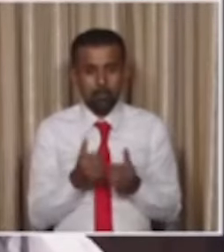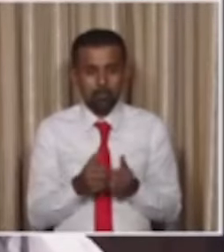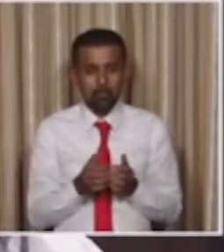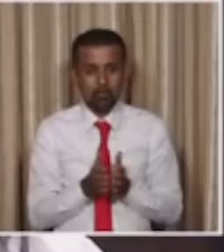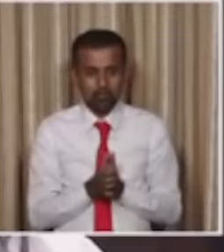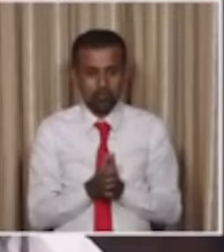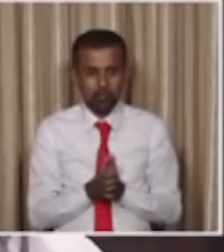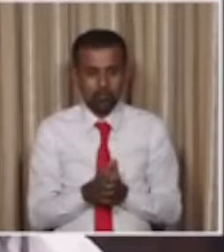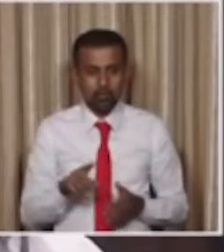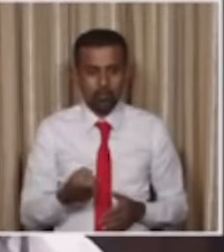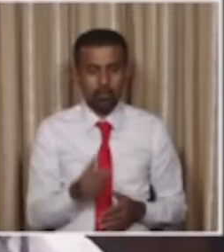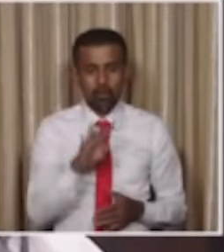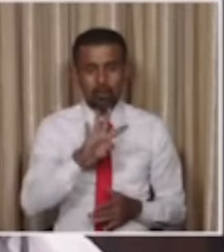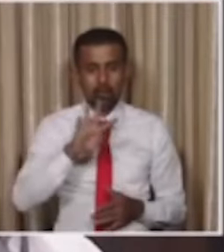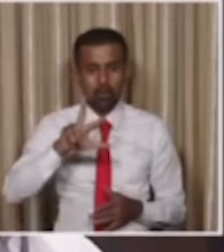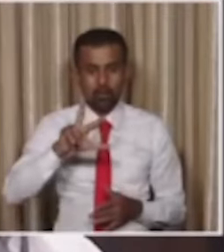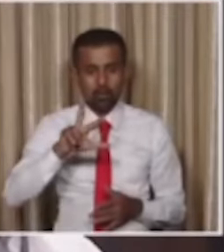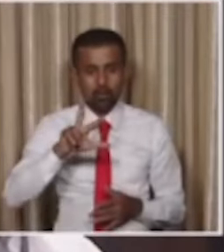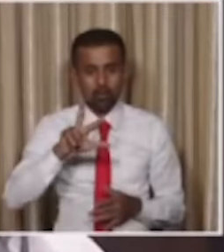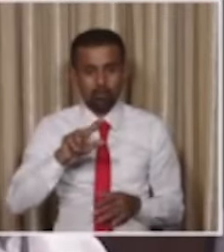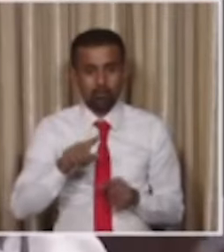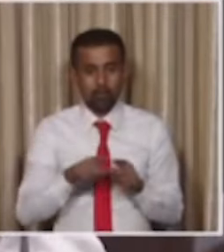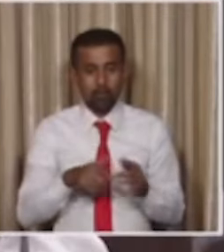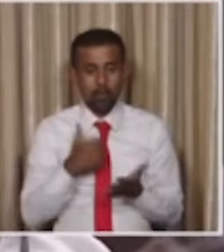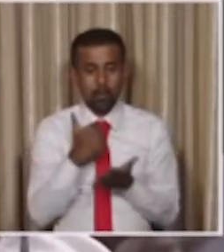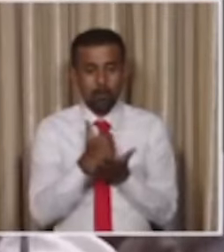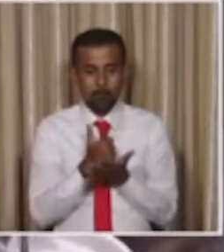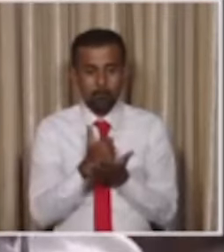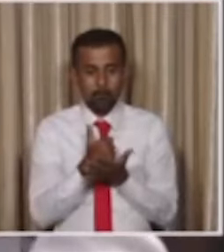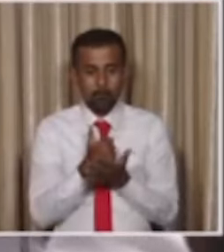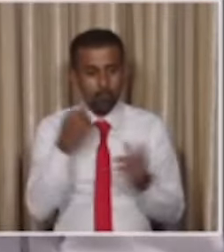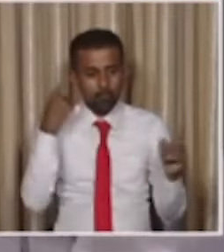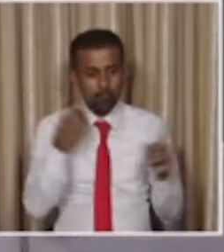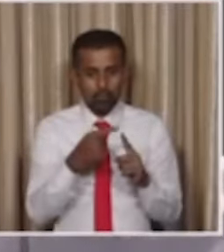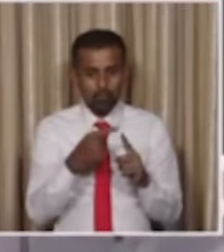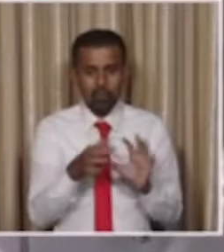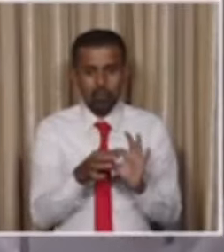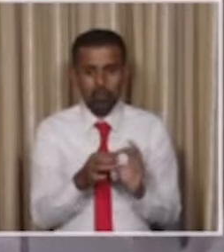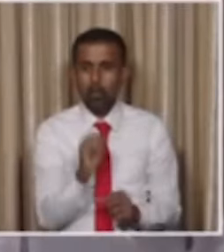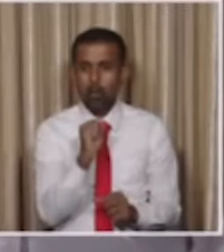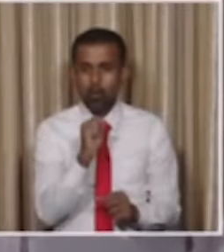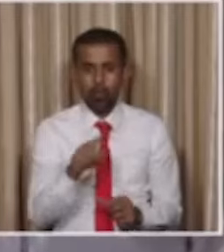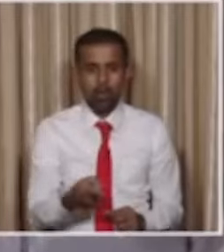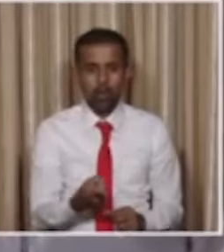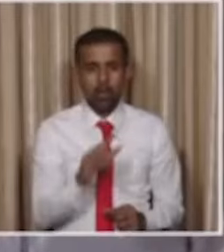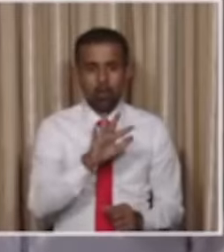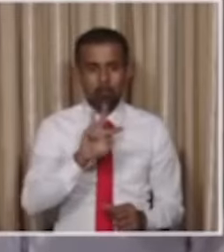ස්වාධීනත්වය 148 වගන්තියට මහ බැංකු පනතේ ස්වාධීනත්වය සම්බන්ධ වන්නේ කෙසේද?